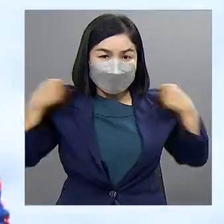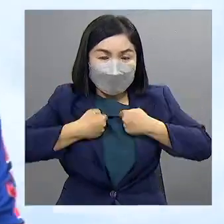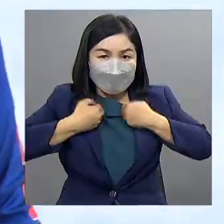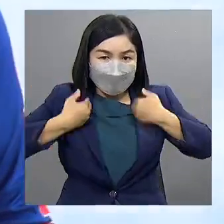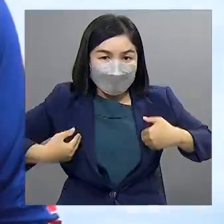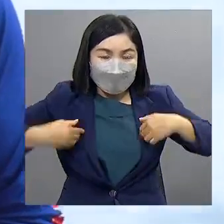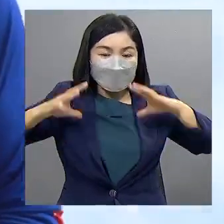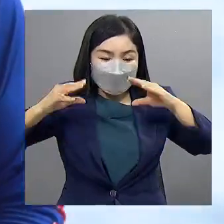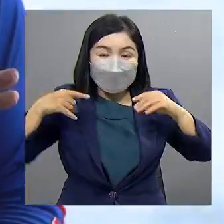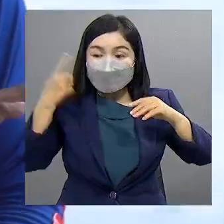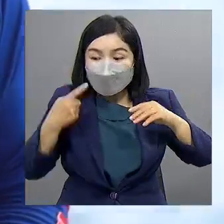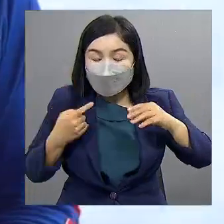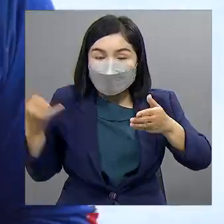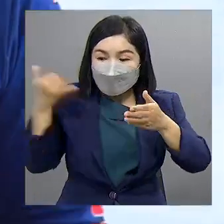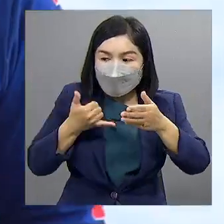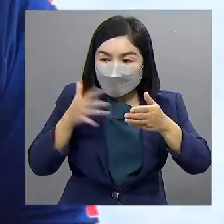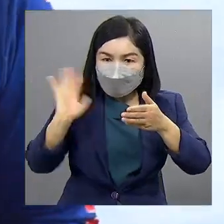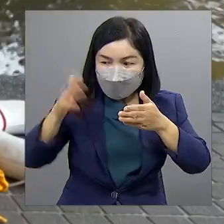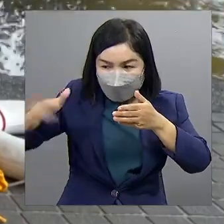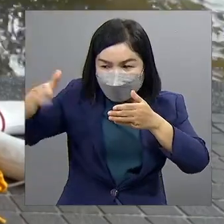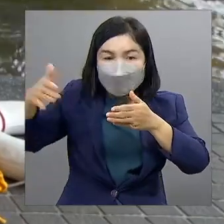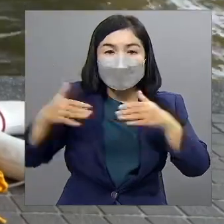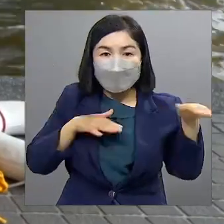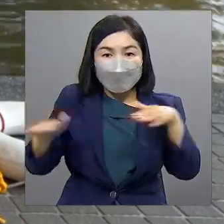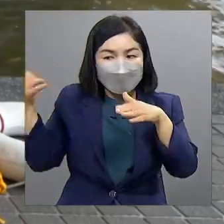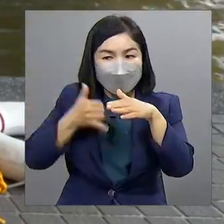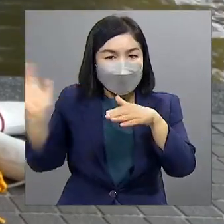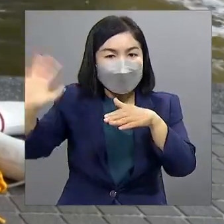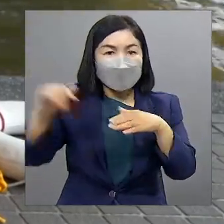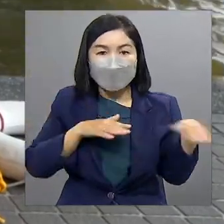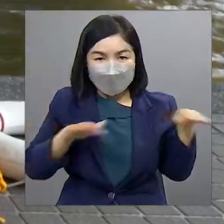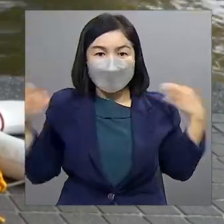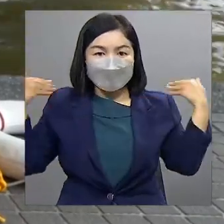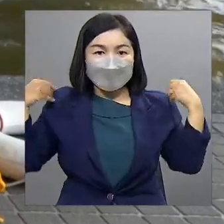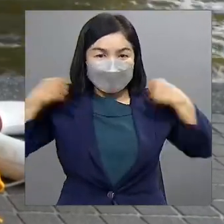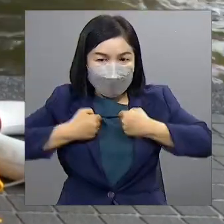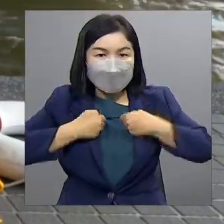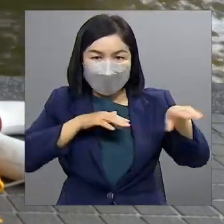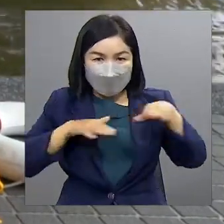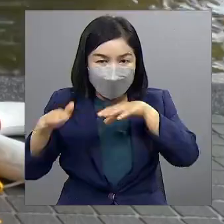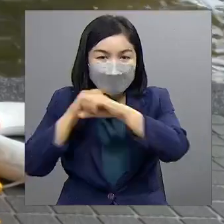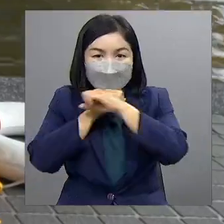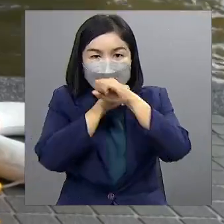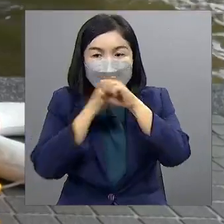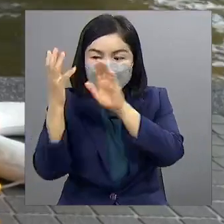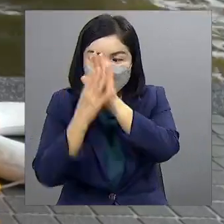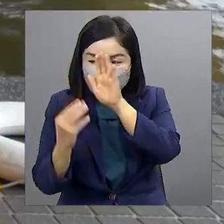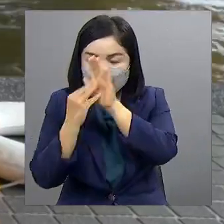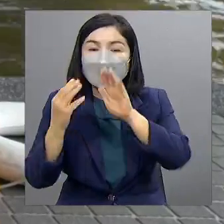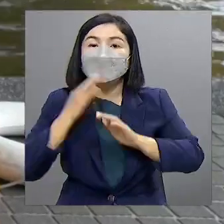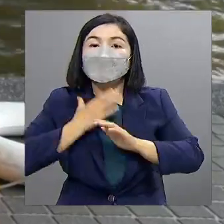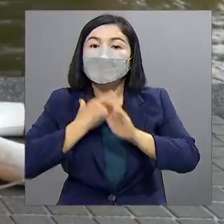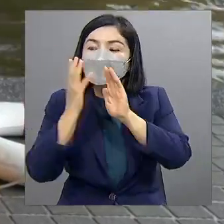ใส่ชูชีพผมให้ขึ้นหมดเลยไม่มีให้ลงเรือเลยนะครับ เพื่อความปลอดภัยของเรานั่นเองนะคะ ถ ู กต ้ องครับเป็นการอบรมของเราอบรมมาแ